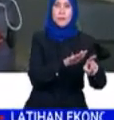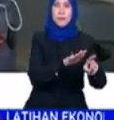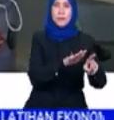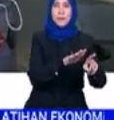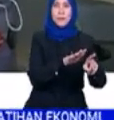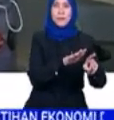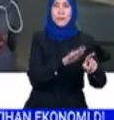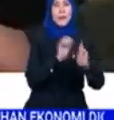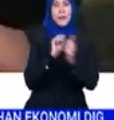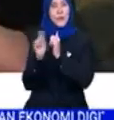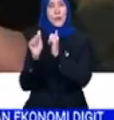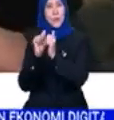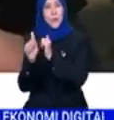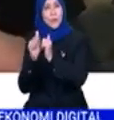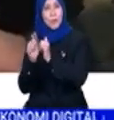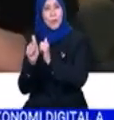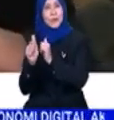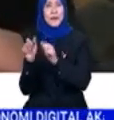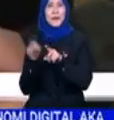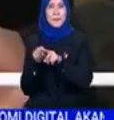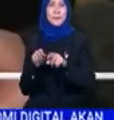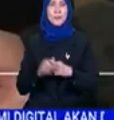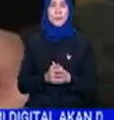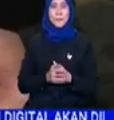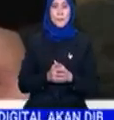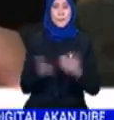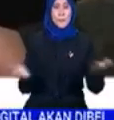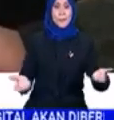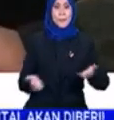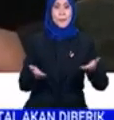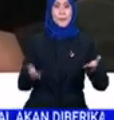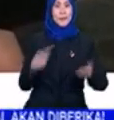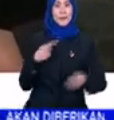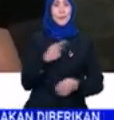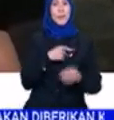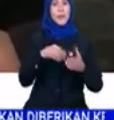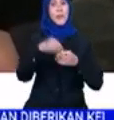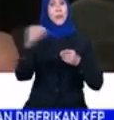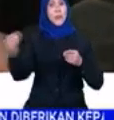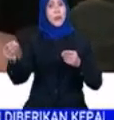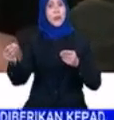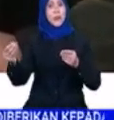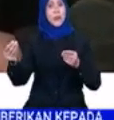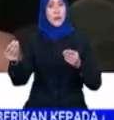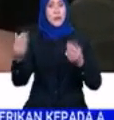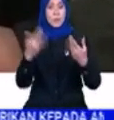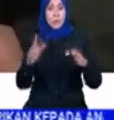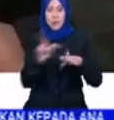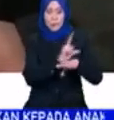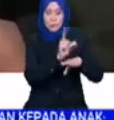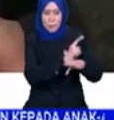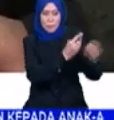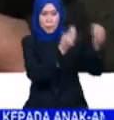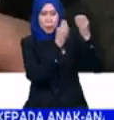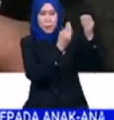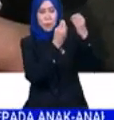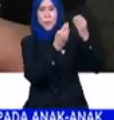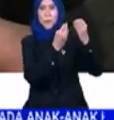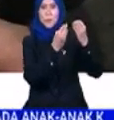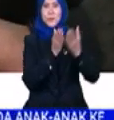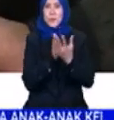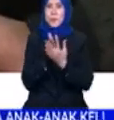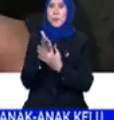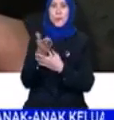SMP yang itu blusukan dan edisi ini juga walaupun naik kami kedua daripada sini nanti selepas kami dilatih dan Nadi aja